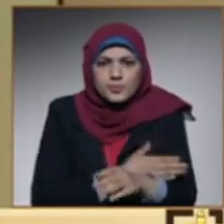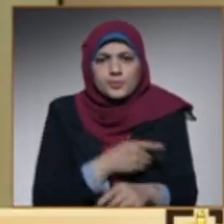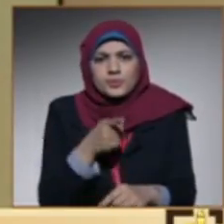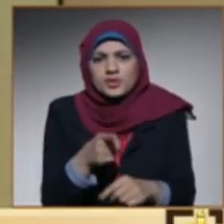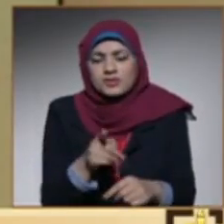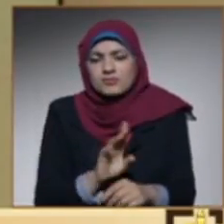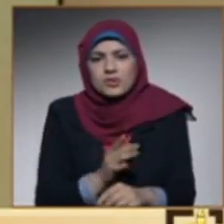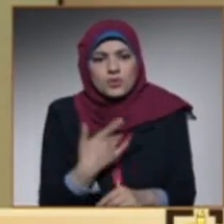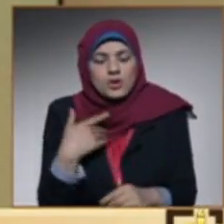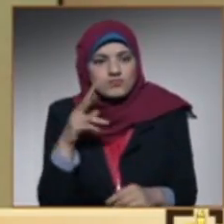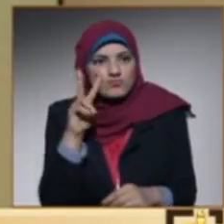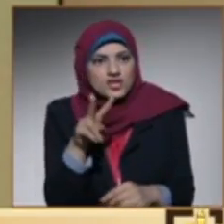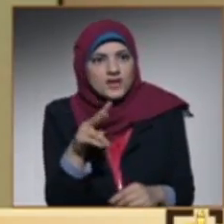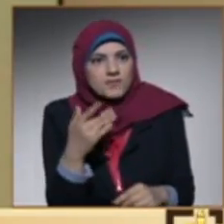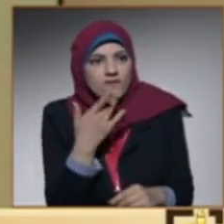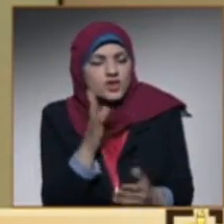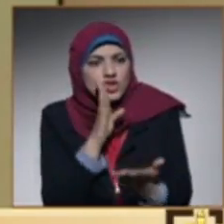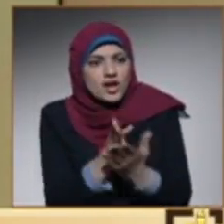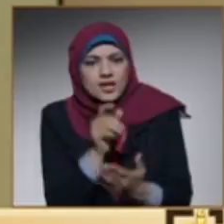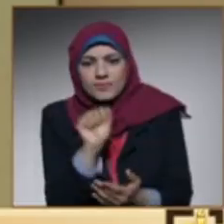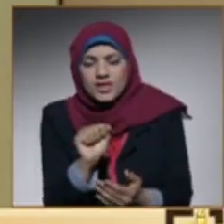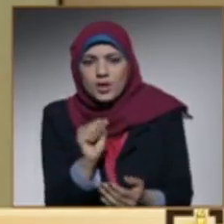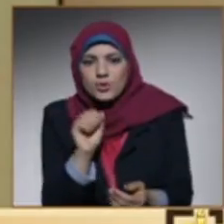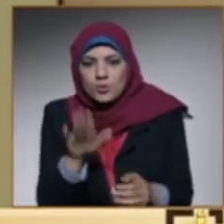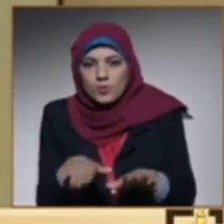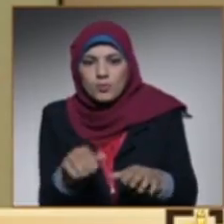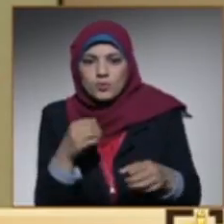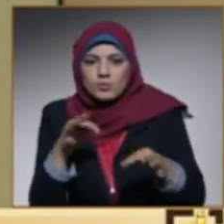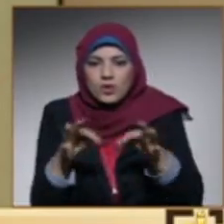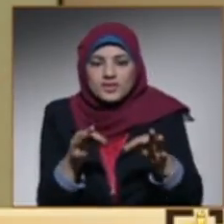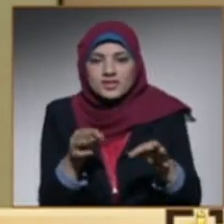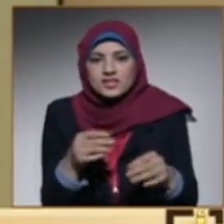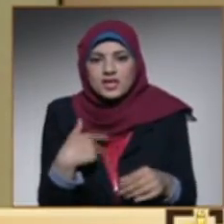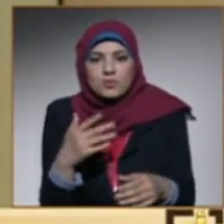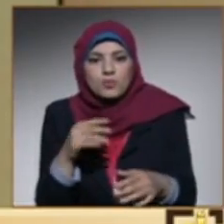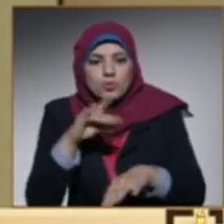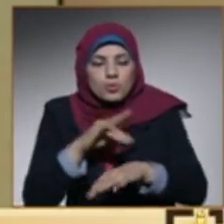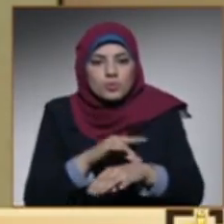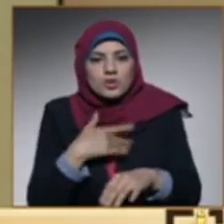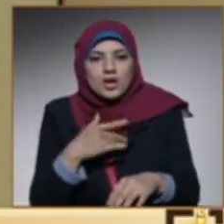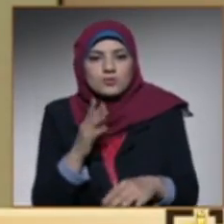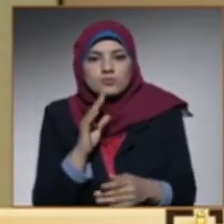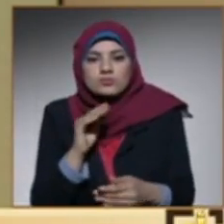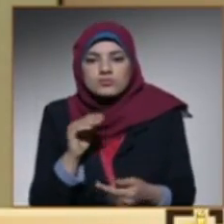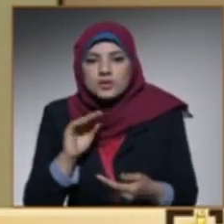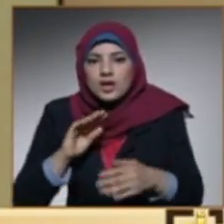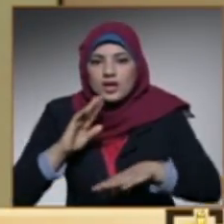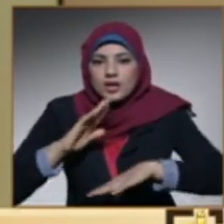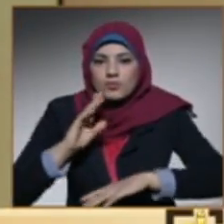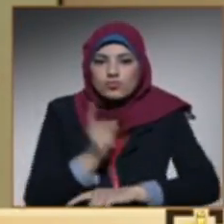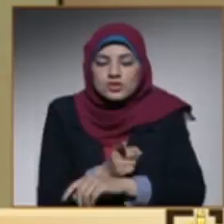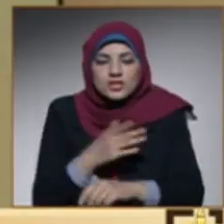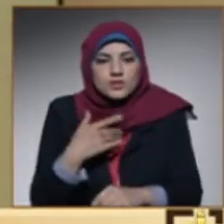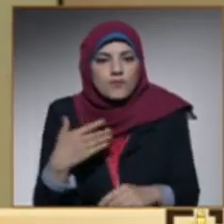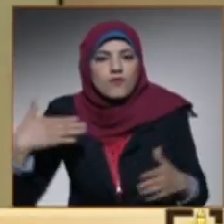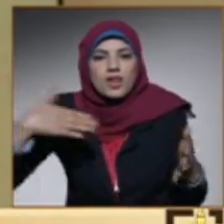حق لي انه يكون مهندس ويكون دكتور ويكون طبيب، ويبدا ينخرط عادي في كل فئات المجتمع، وكل الناس تقابله تقول له مش